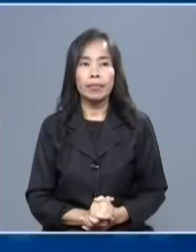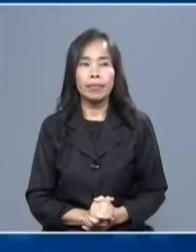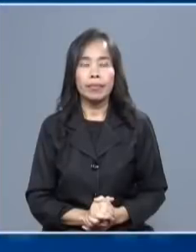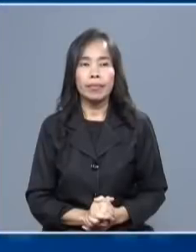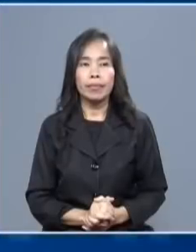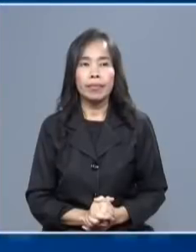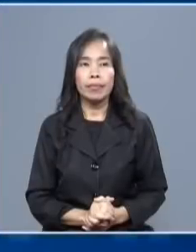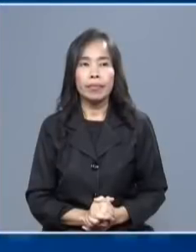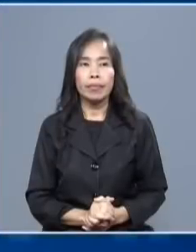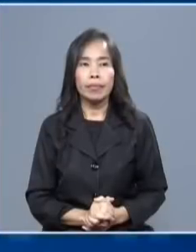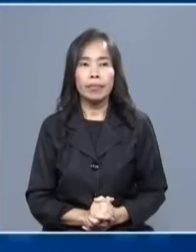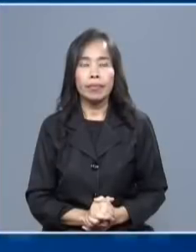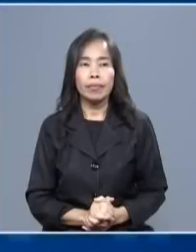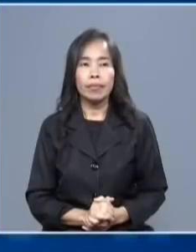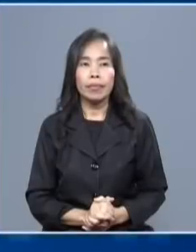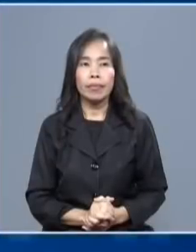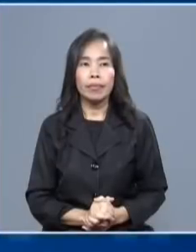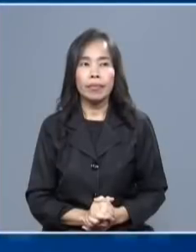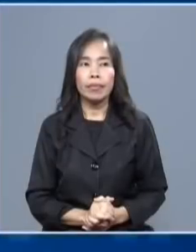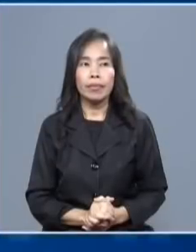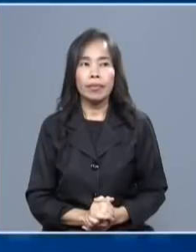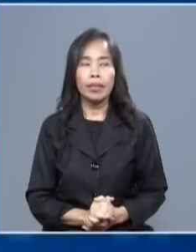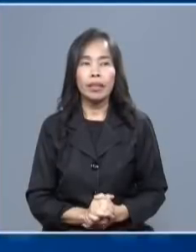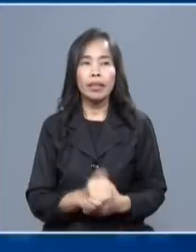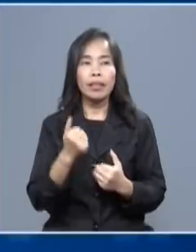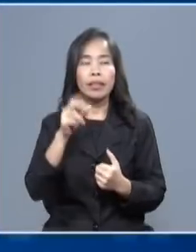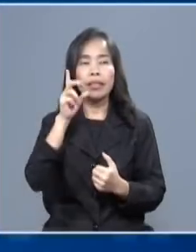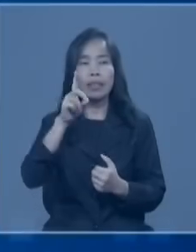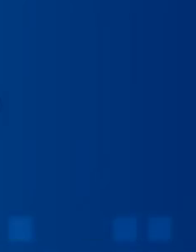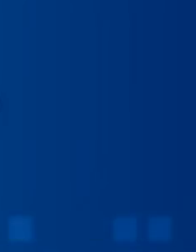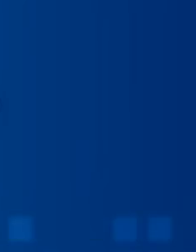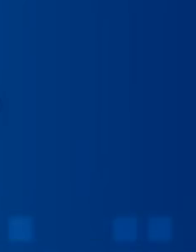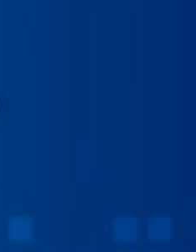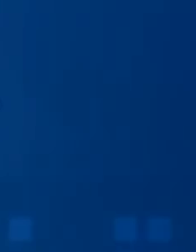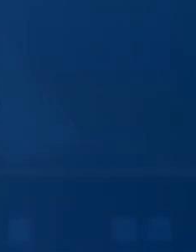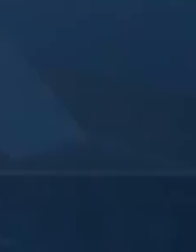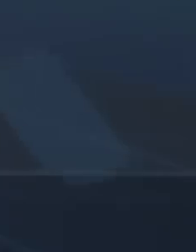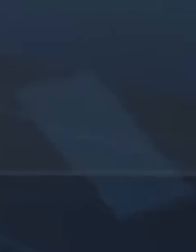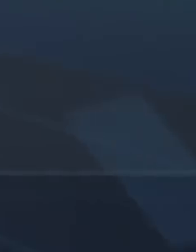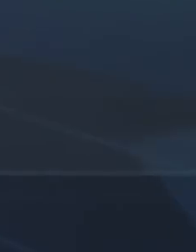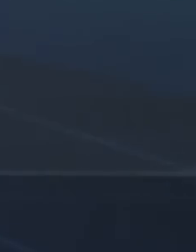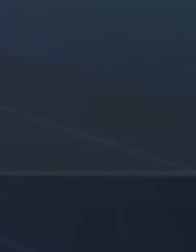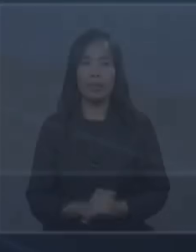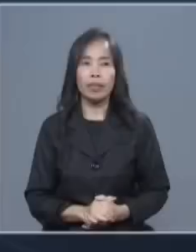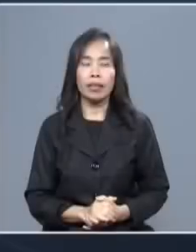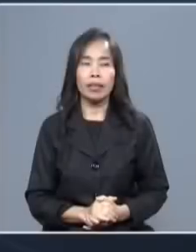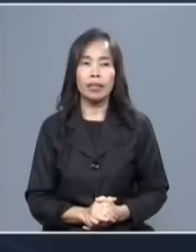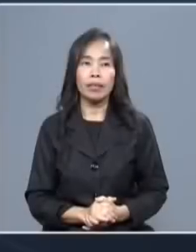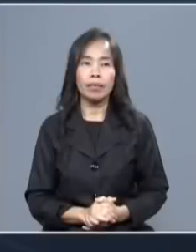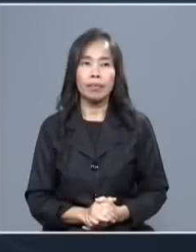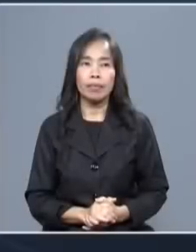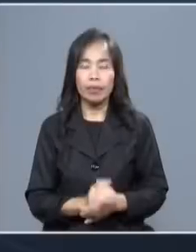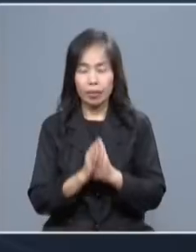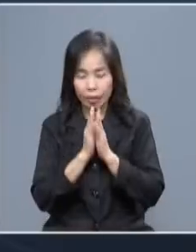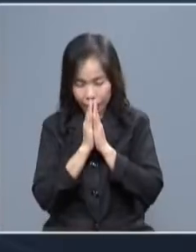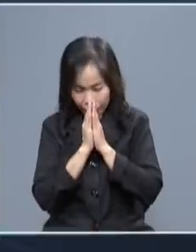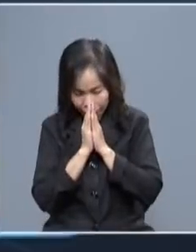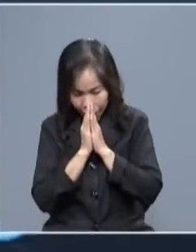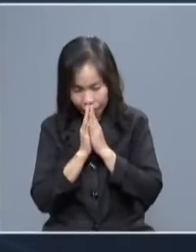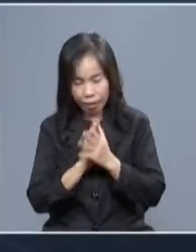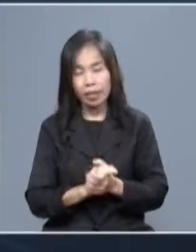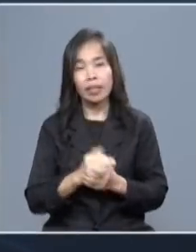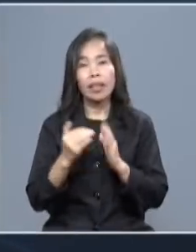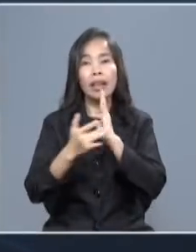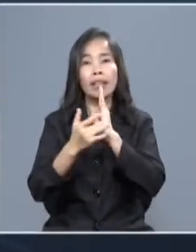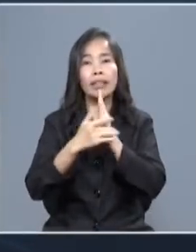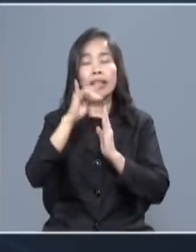Dtac accelerateโครงการสนับสนุนstartupไทยสวัสดีค่ะมาพบกับไท 24